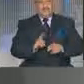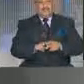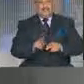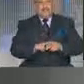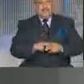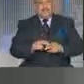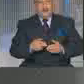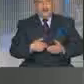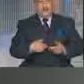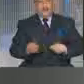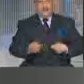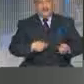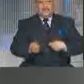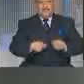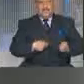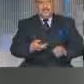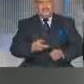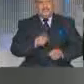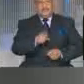مسؤولة على تمويل هذه المشاريع.